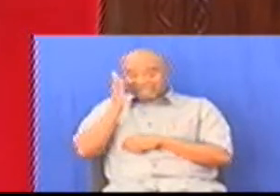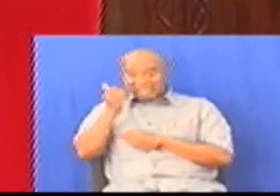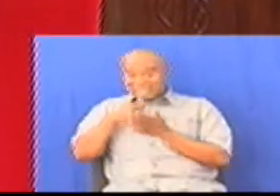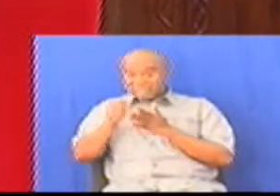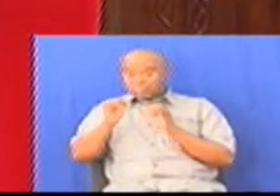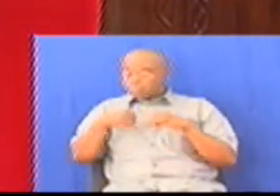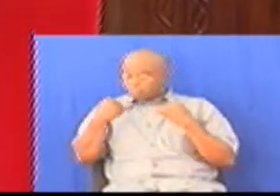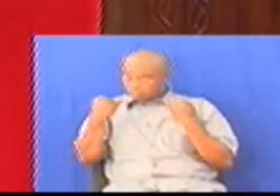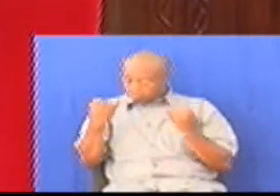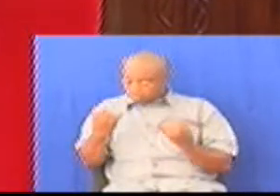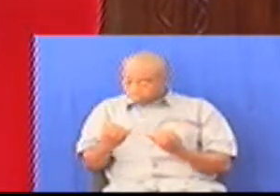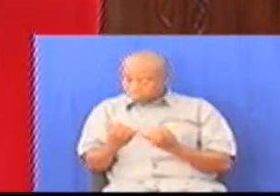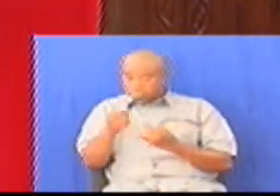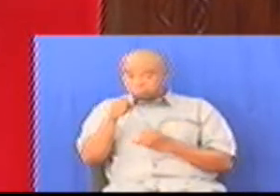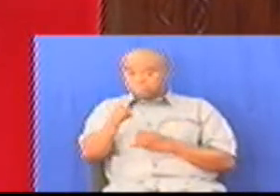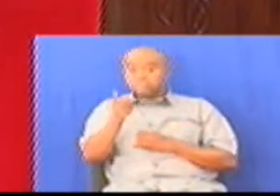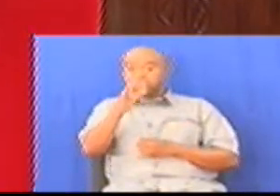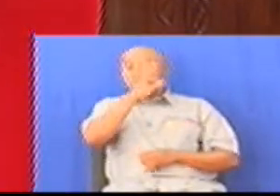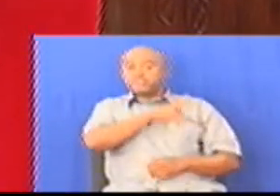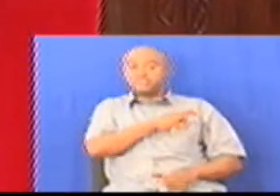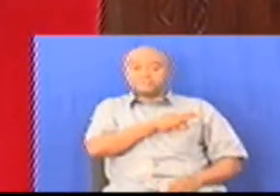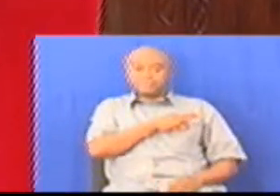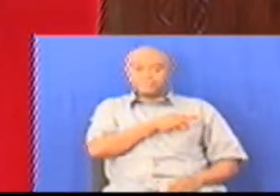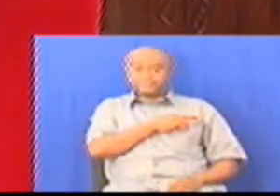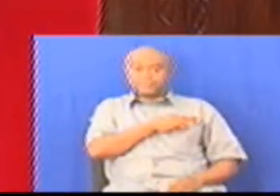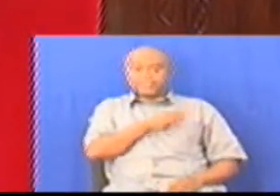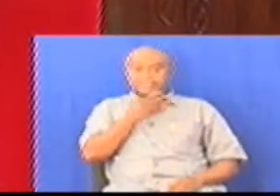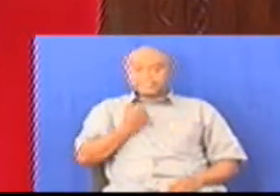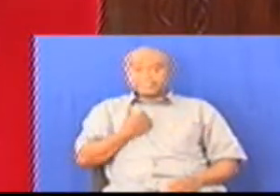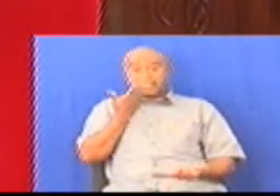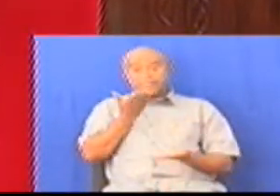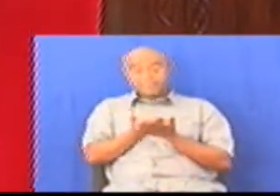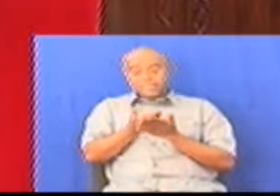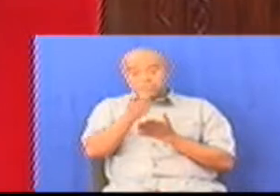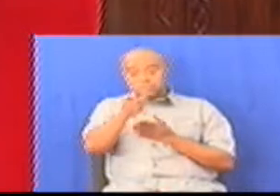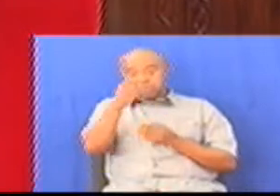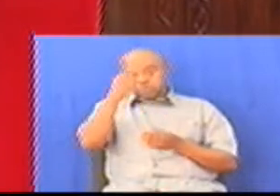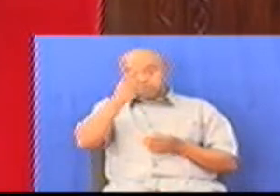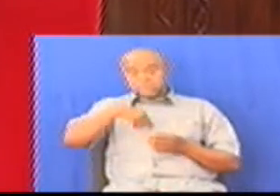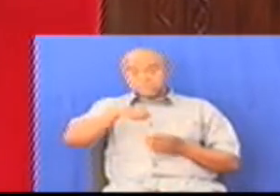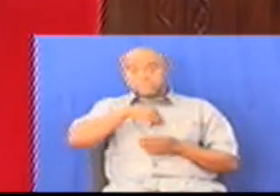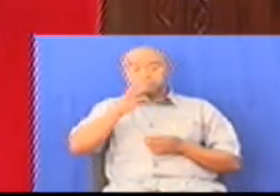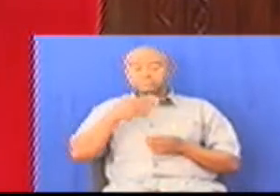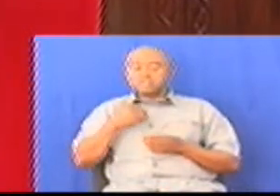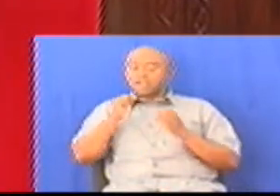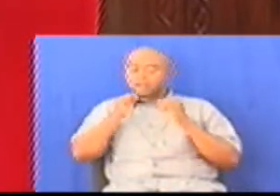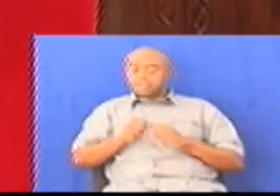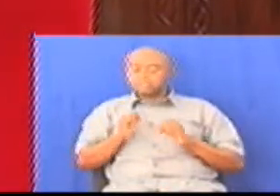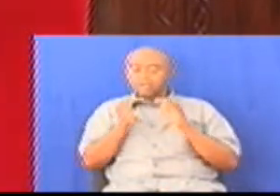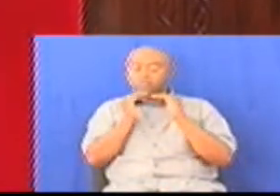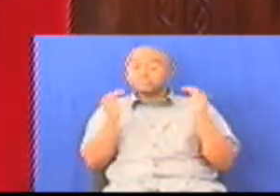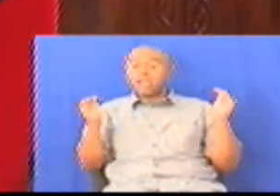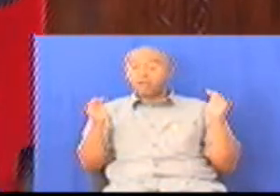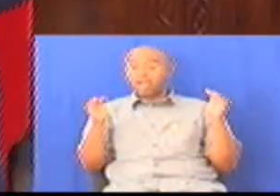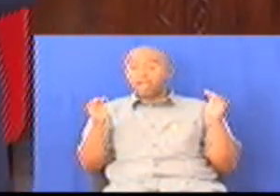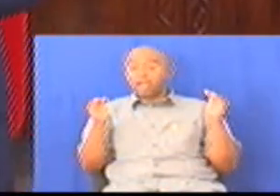serikali zinazoajiri. Chimbuko la pendekezo hili ni kuweka usawa kwa waajiri wote katika kuchangia